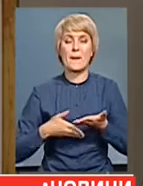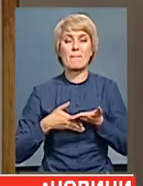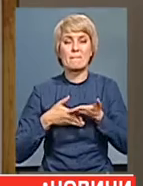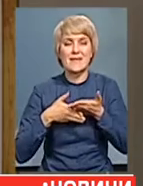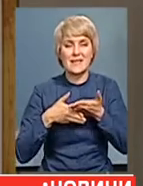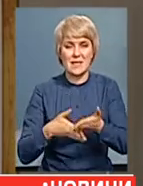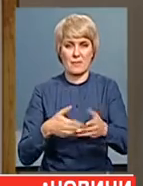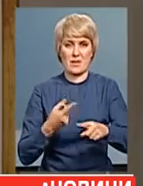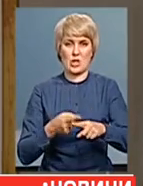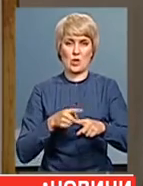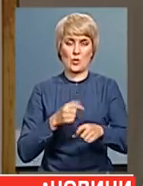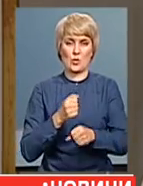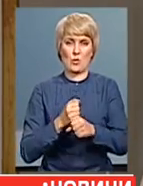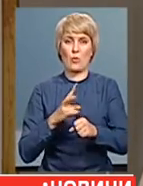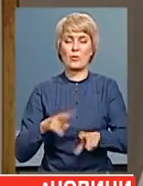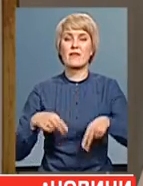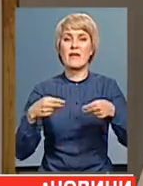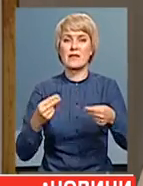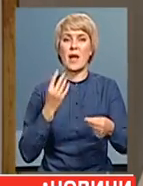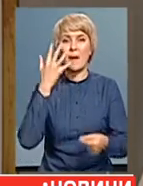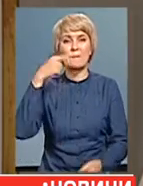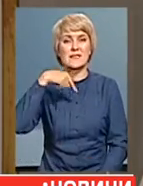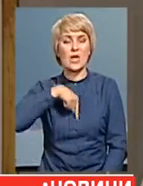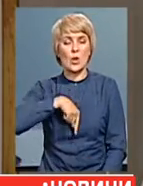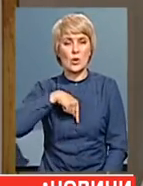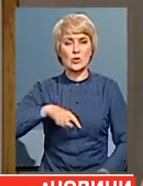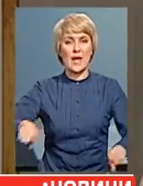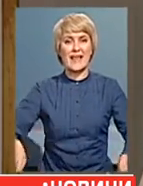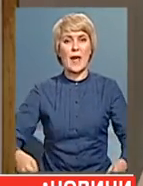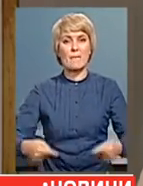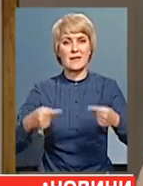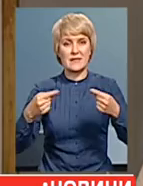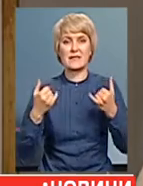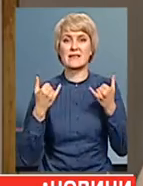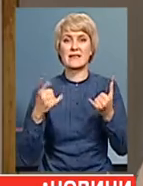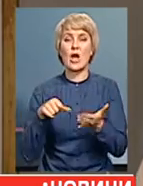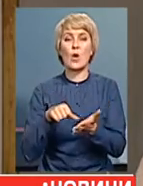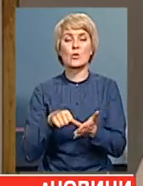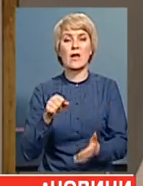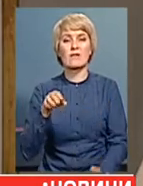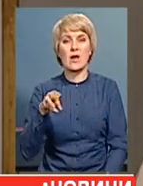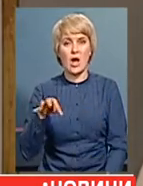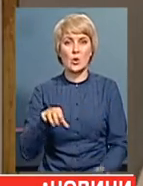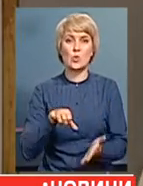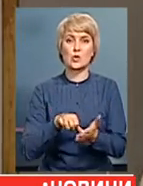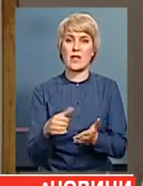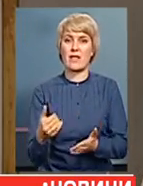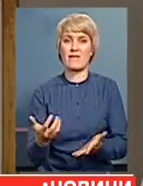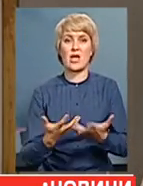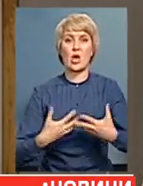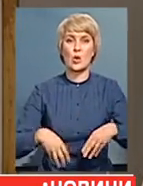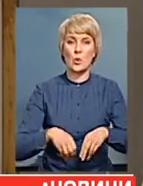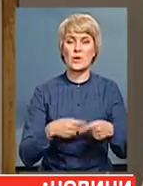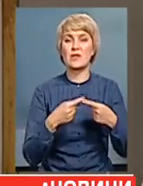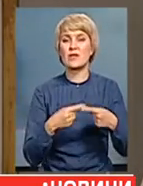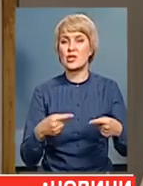саме порядком надання психологічної реабілітації для учасників АТО та членів їх родин, а також інших категорій, до